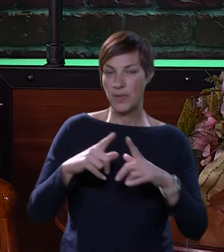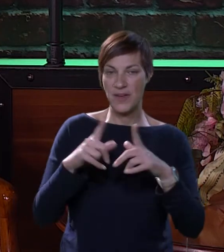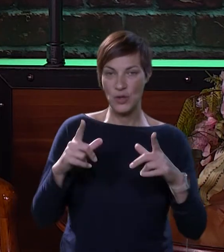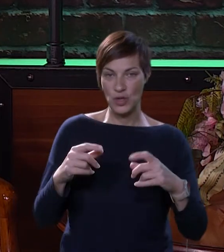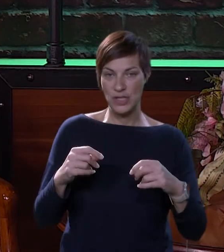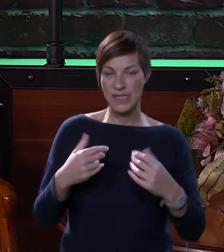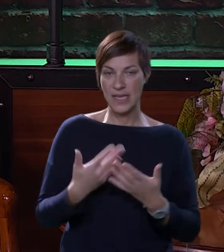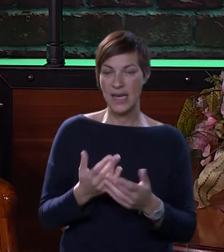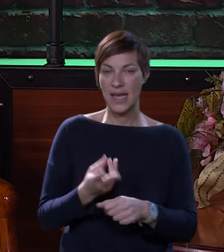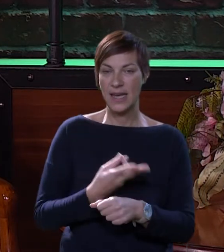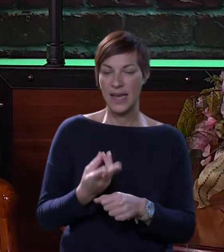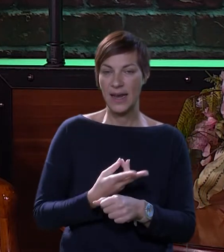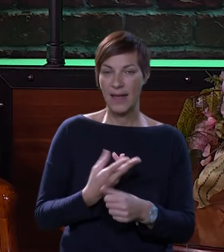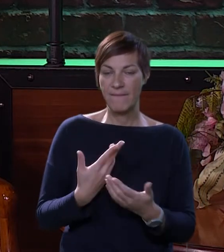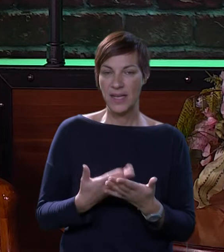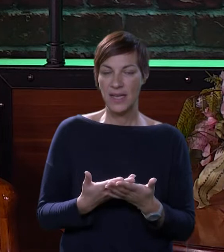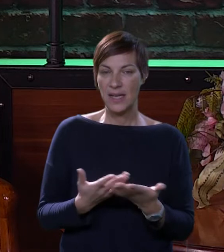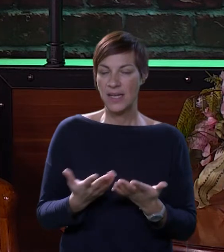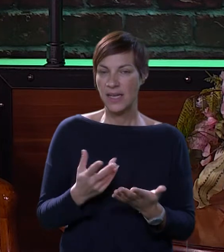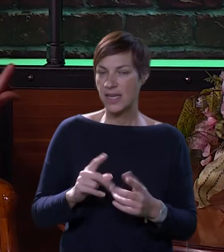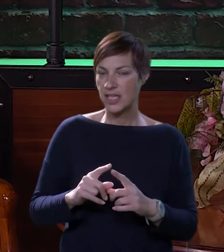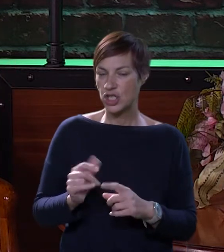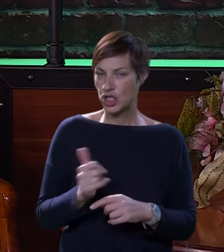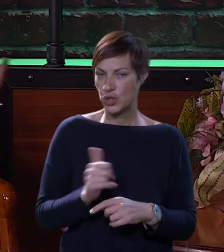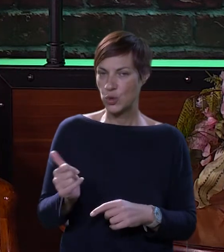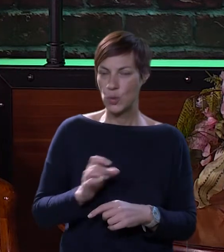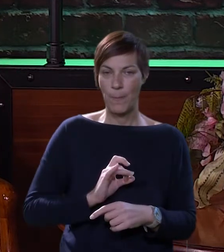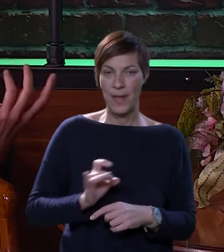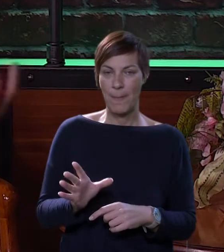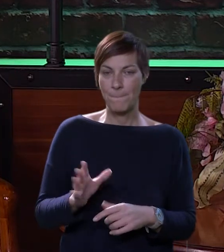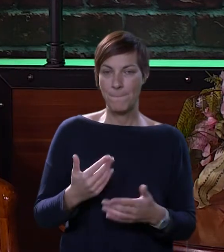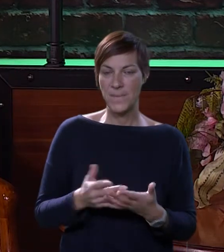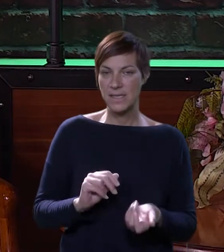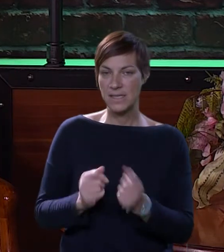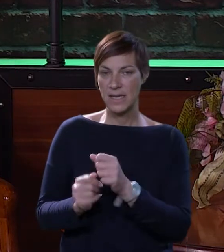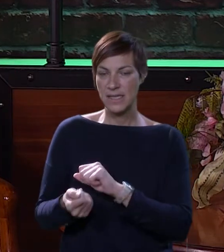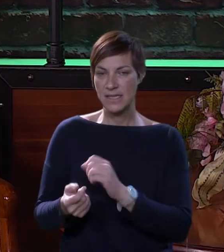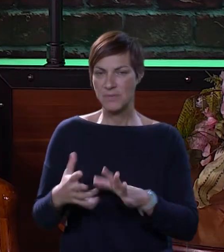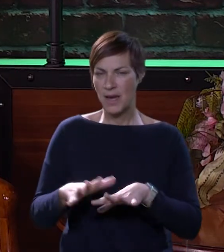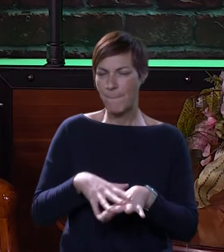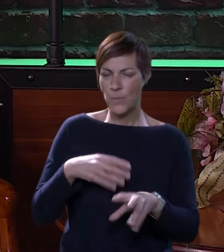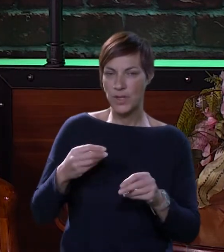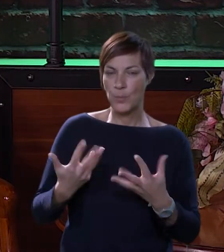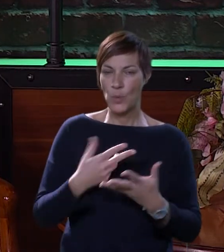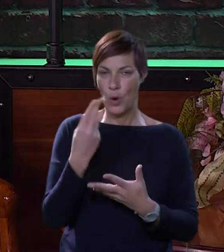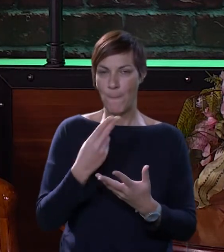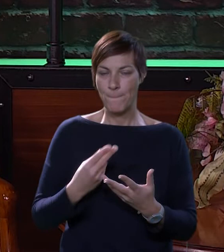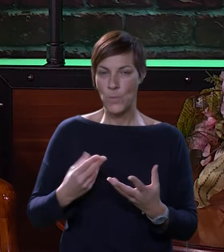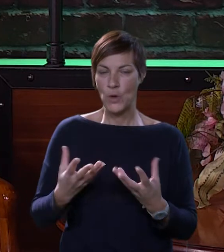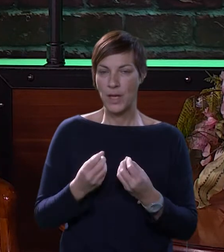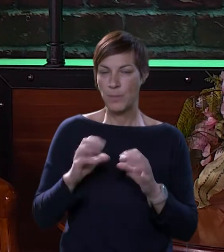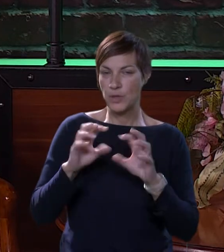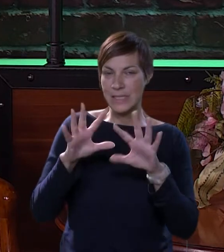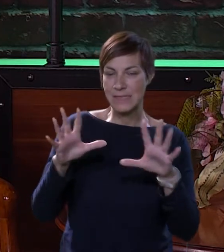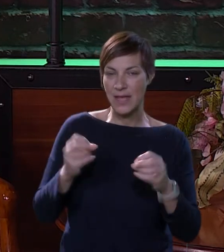kroz ekrane navikli na nešto sve super, brzo, brza izmjena podražaja, puno boja,